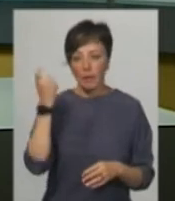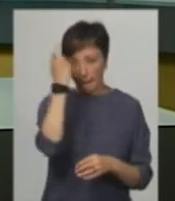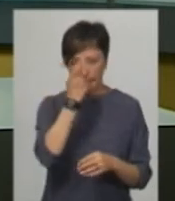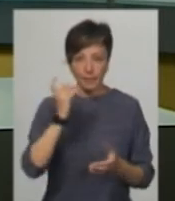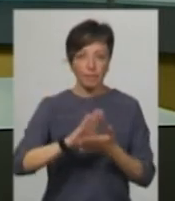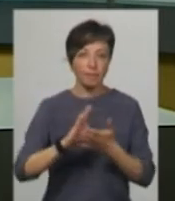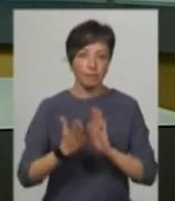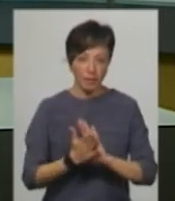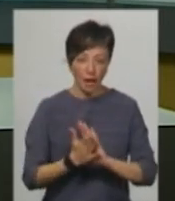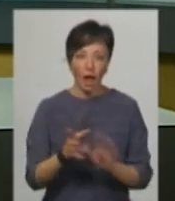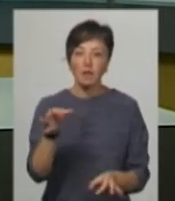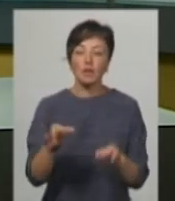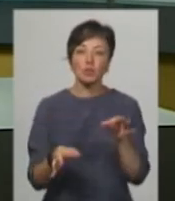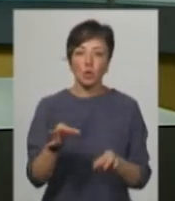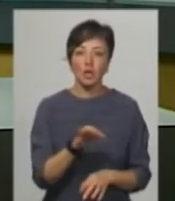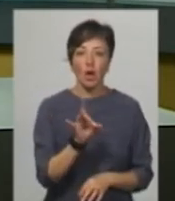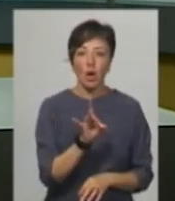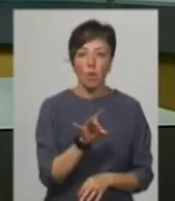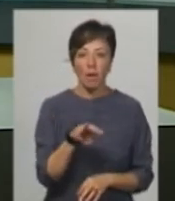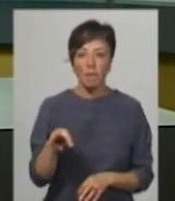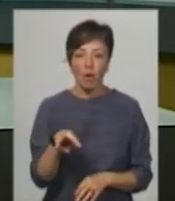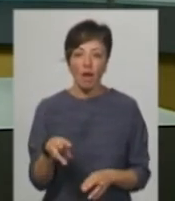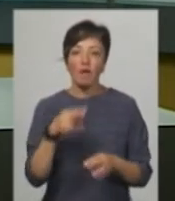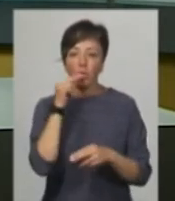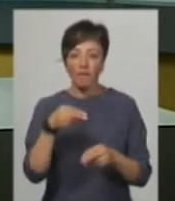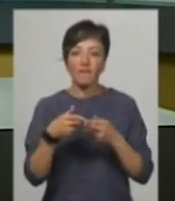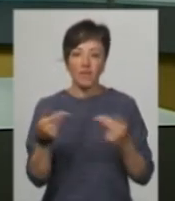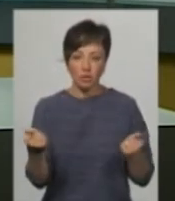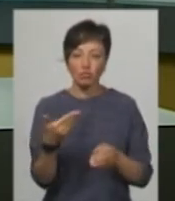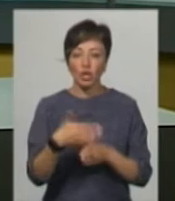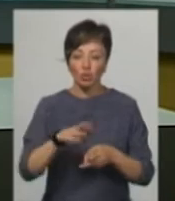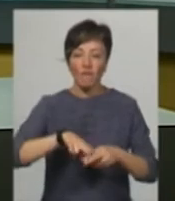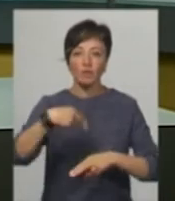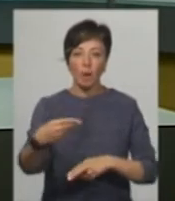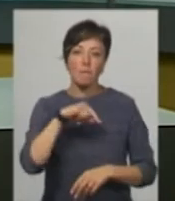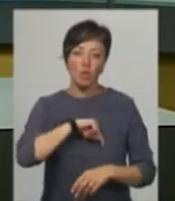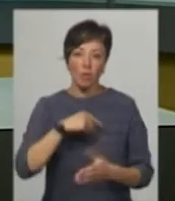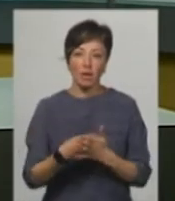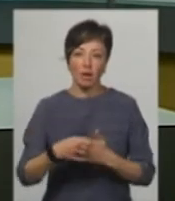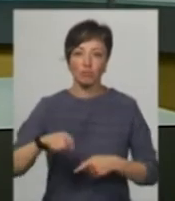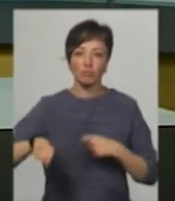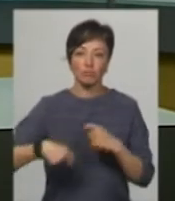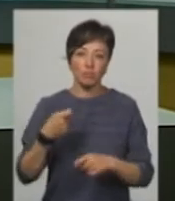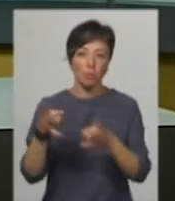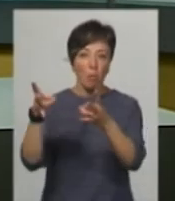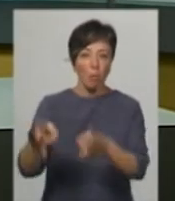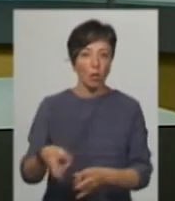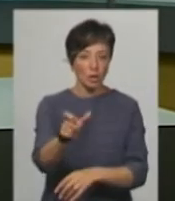нетверезому стані. На суді Роман Миколаєв свою провину визнав, частково відшкодував моральну та матеріальну шкоду